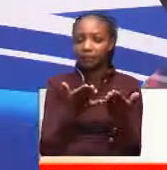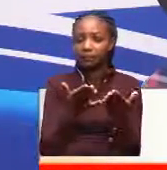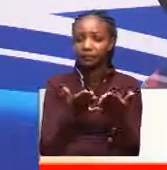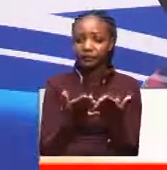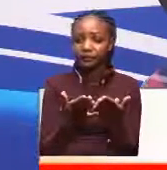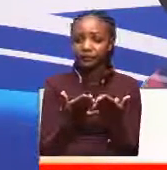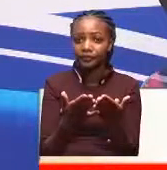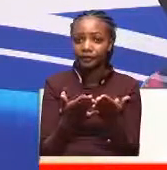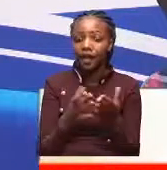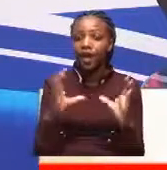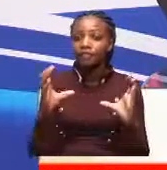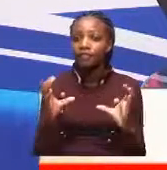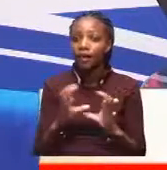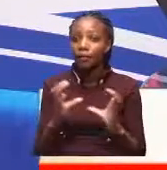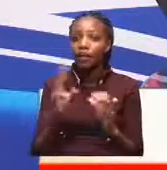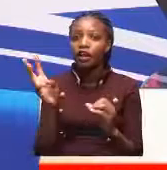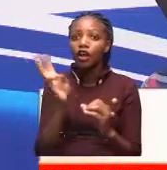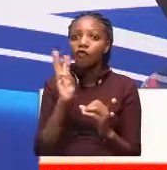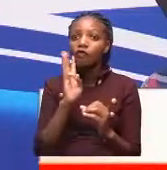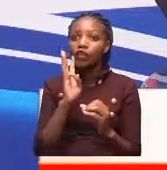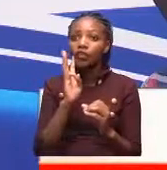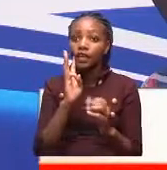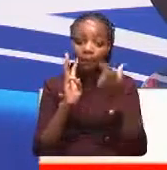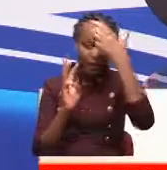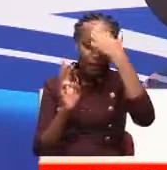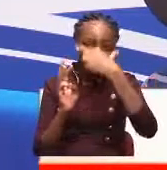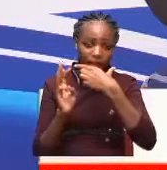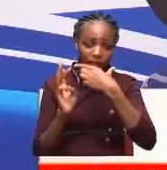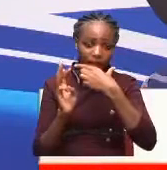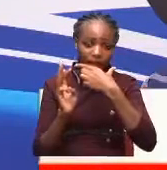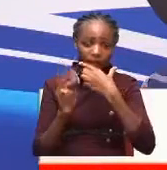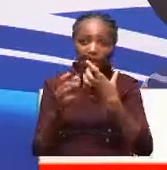corona, kampuni ya maji ya Thiwasco mjini Thika